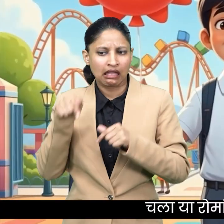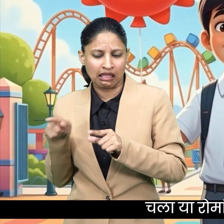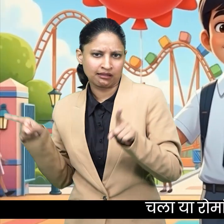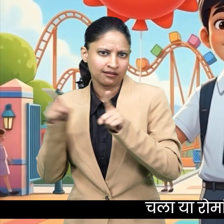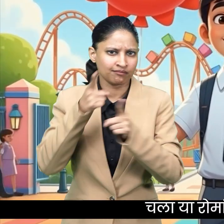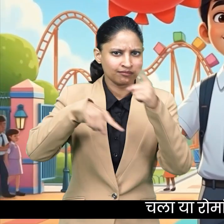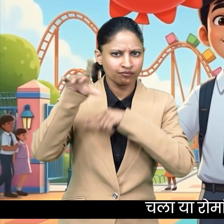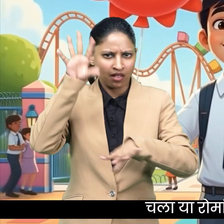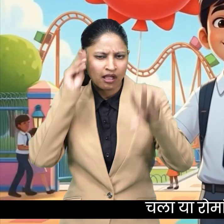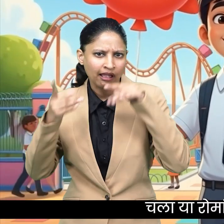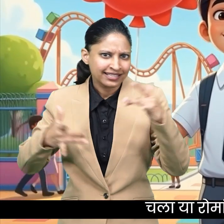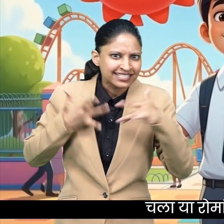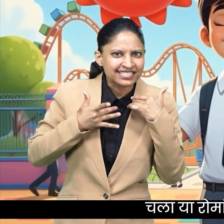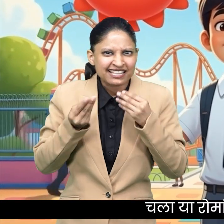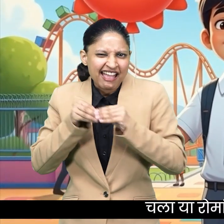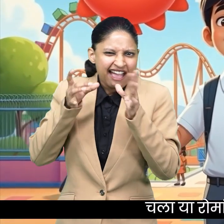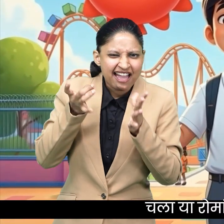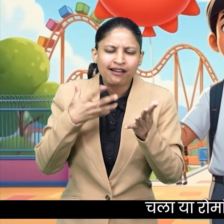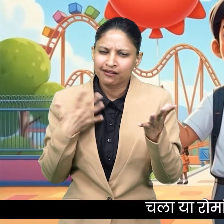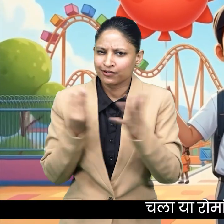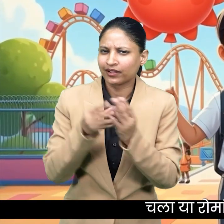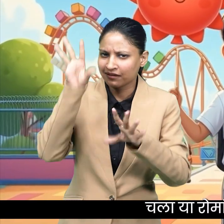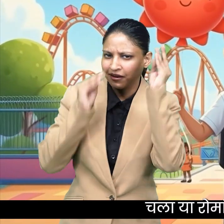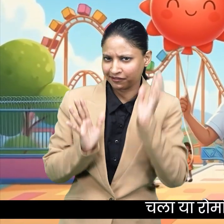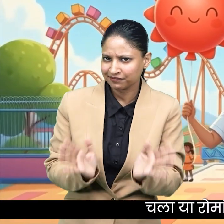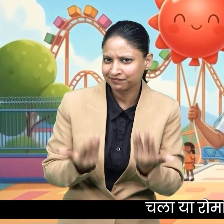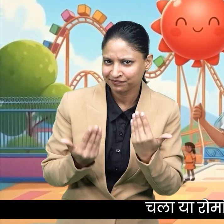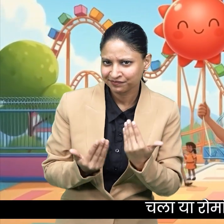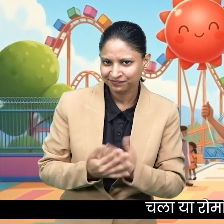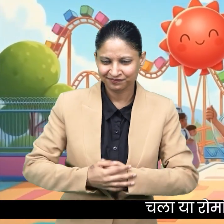चला या रोमांचक आकार साहसाला एकत्र जाऊया.